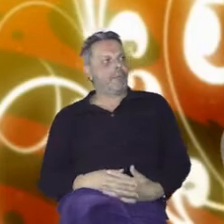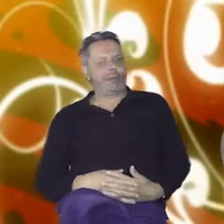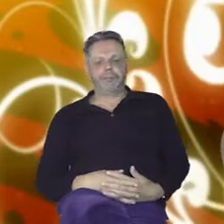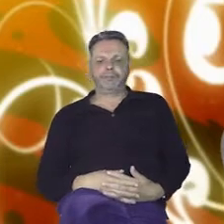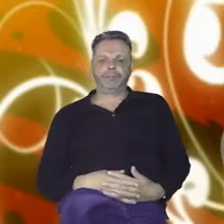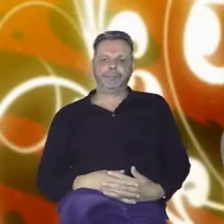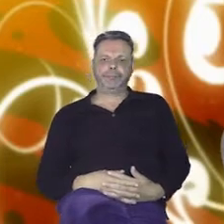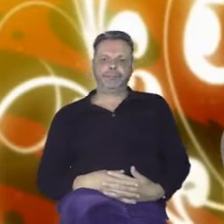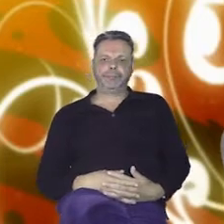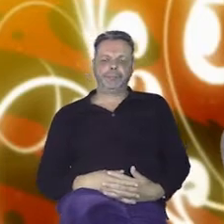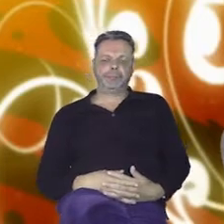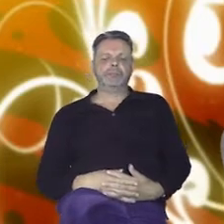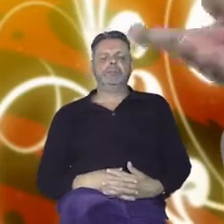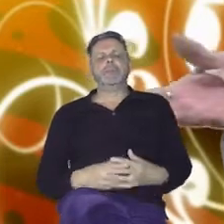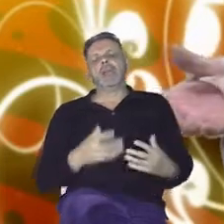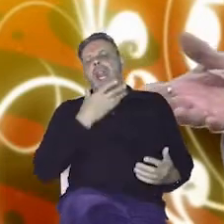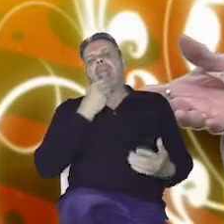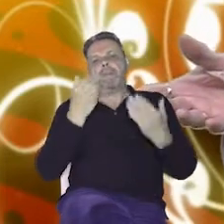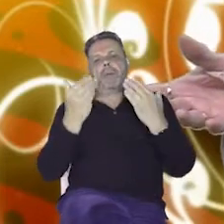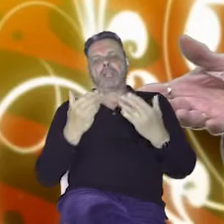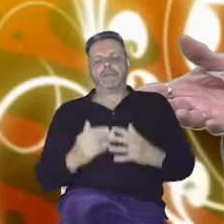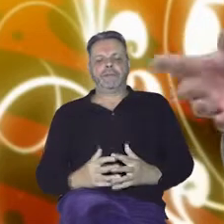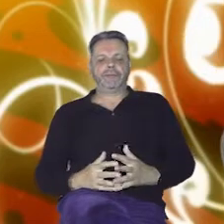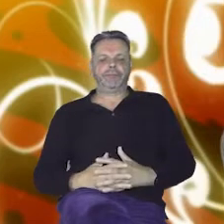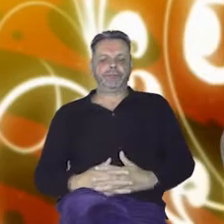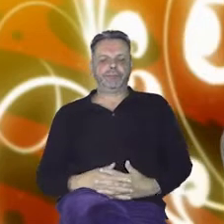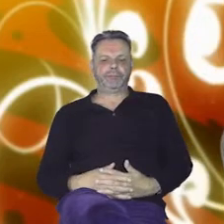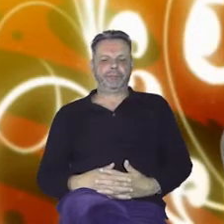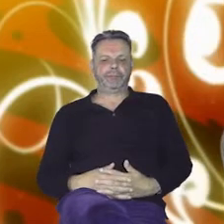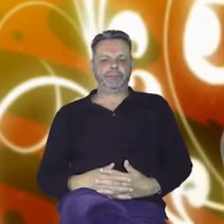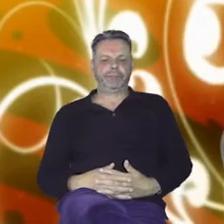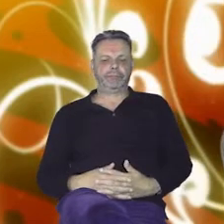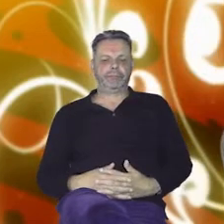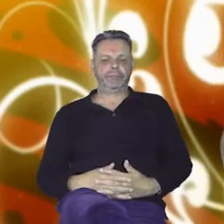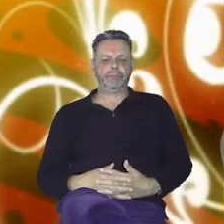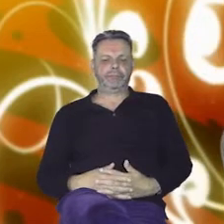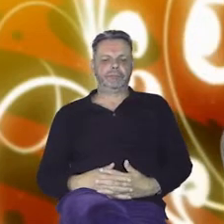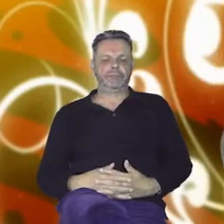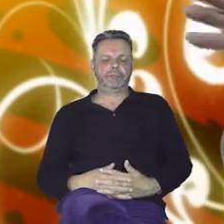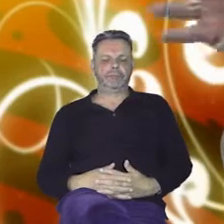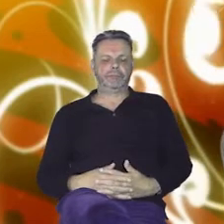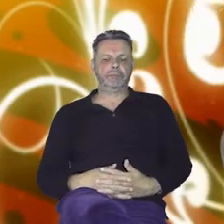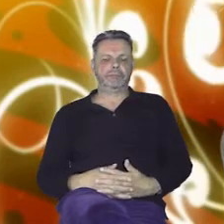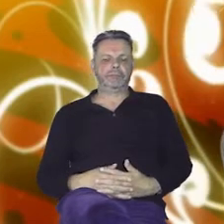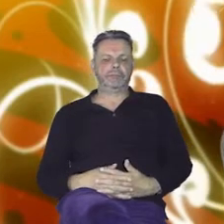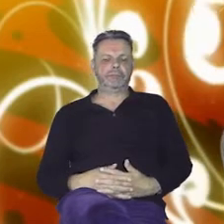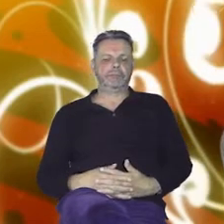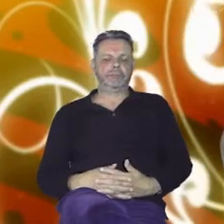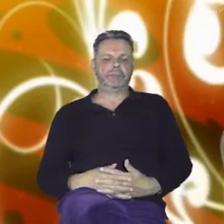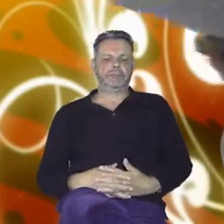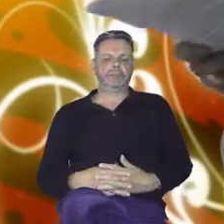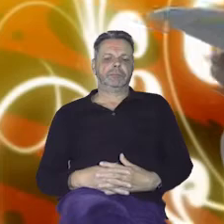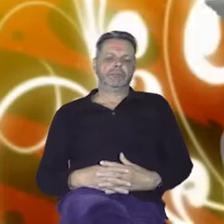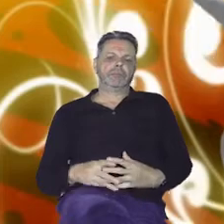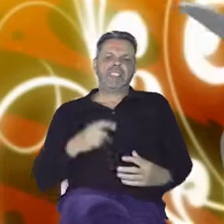Hvala od srca i poštovanje vam. Poštovanje. Mi ćemo pogledati jedne reklamice i onda nastavljamo mi razgovor